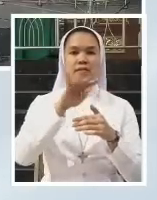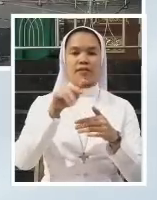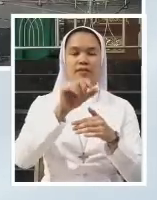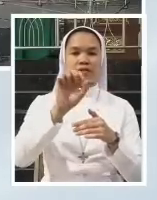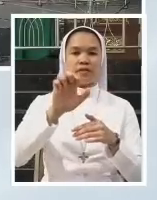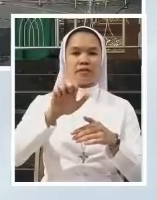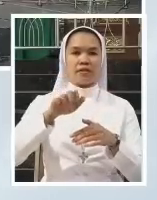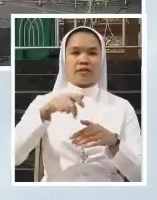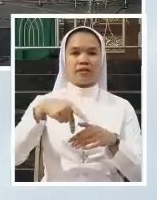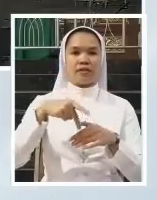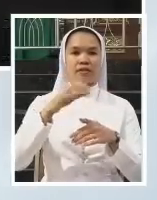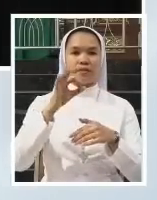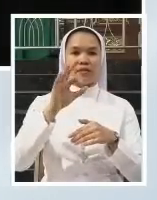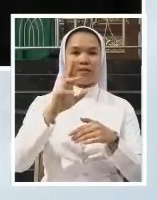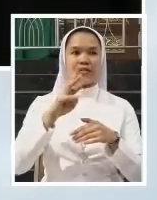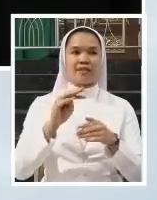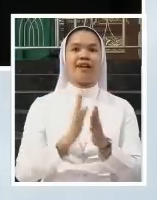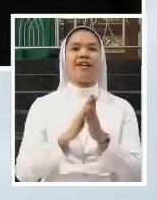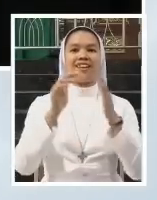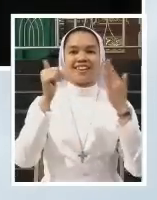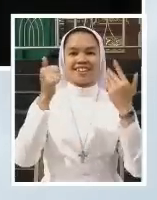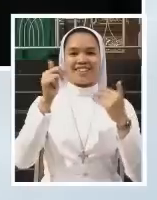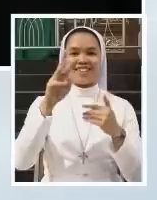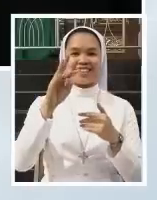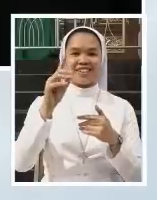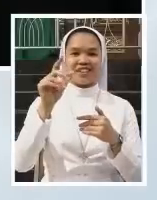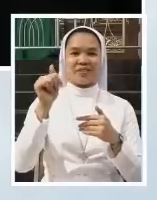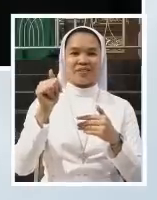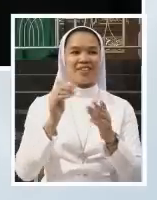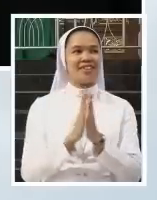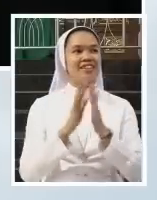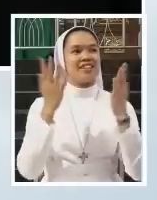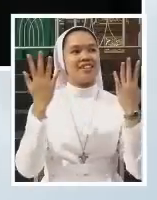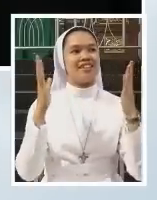Joseph Wilfred V. Almoneda.